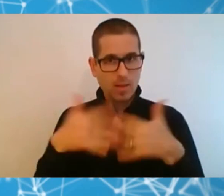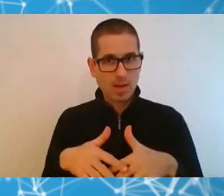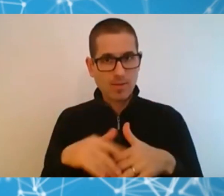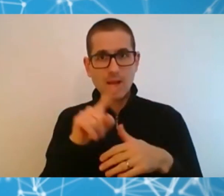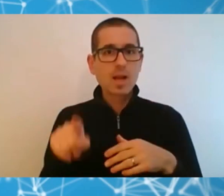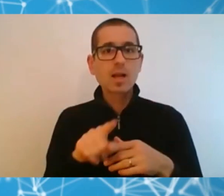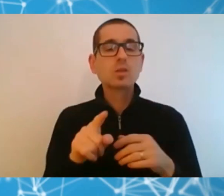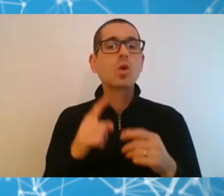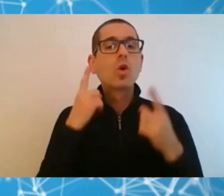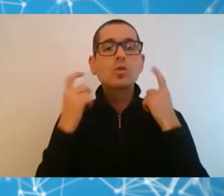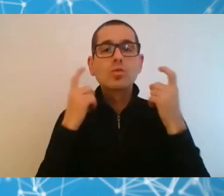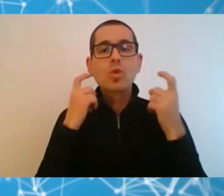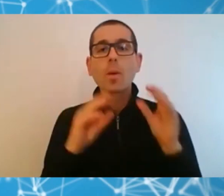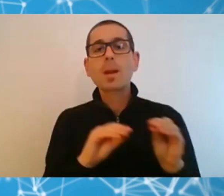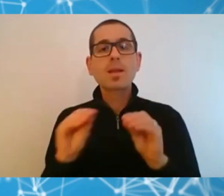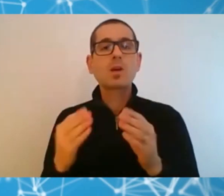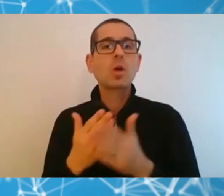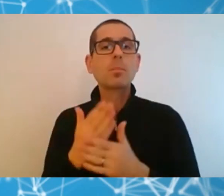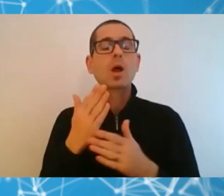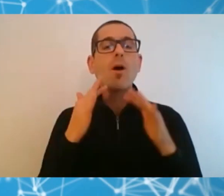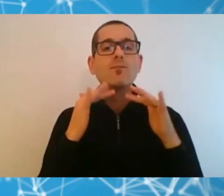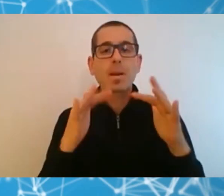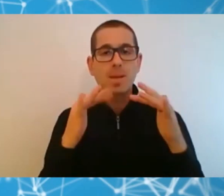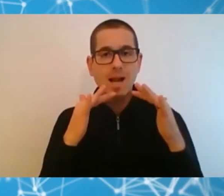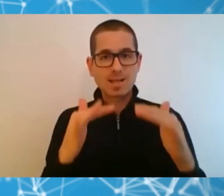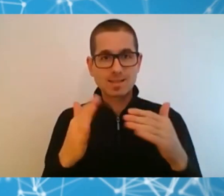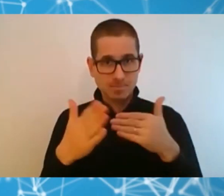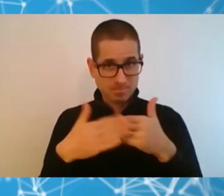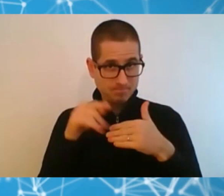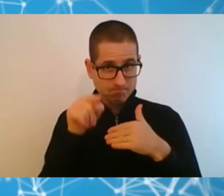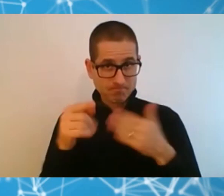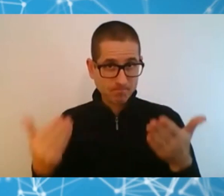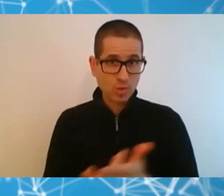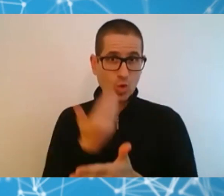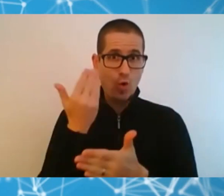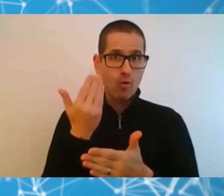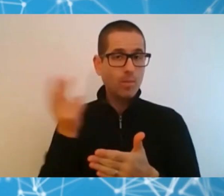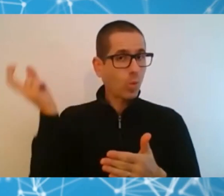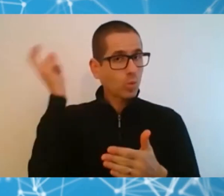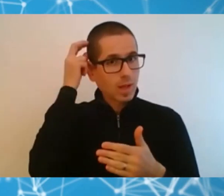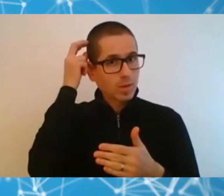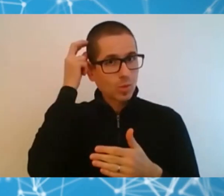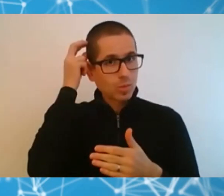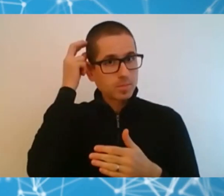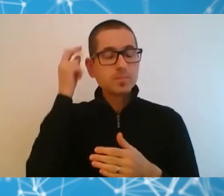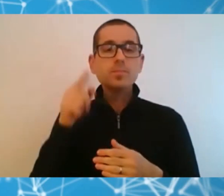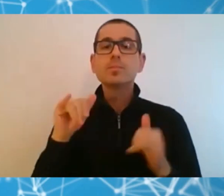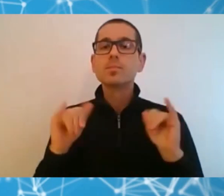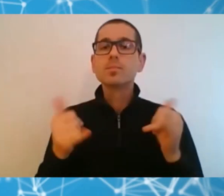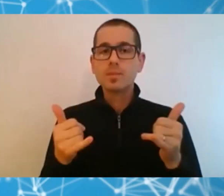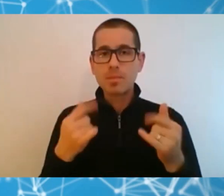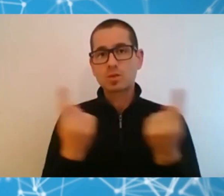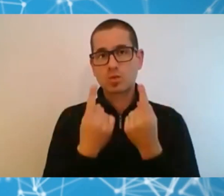zvok prenašale preko vibracij. Pri tej osi, pri tem novem vsadku, je pa